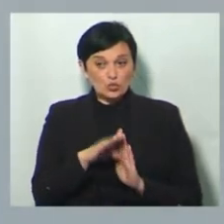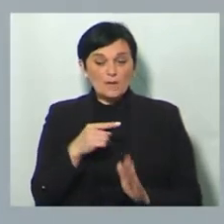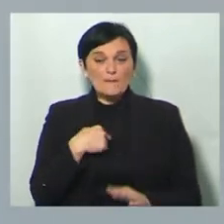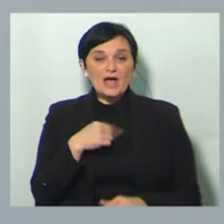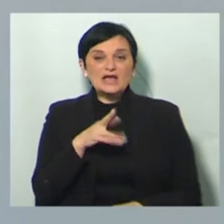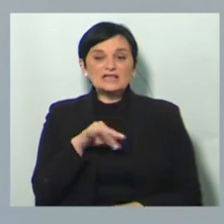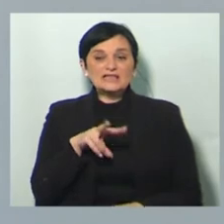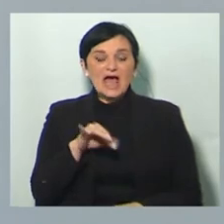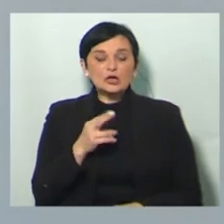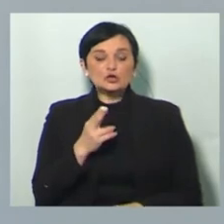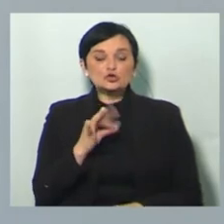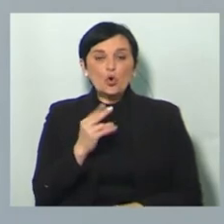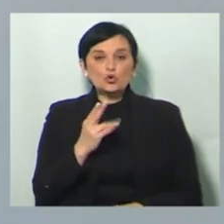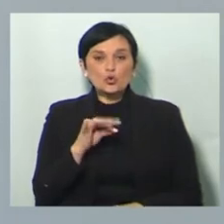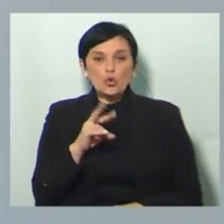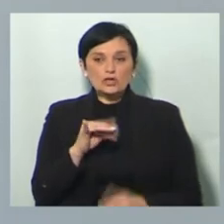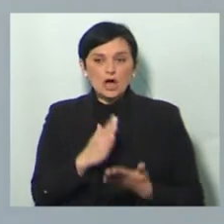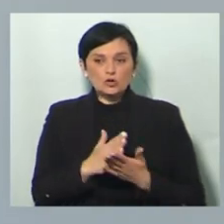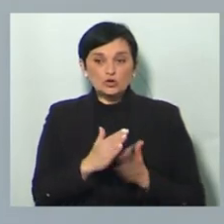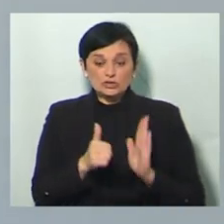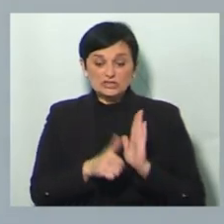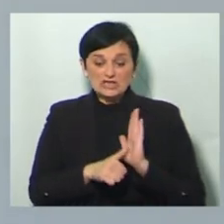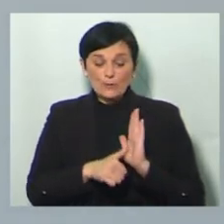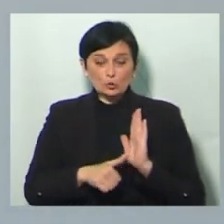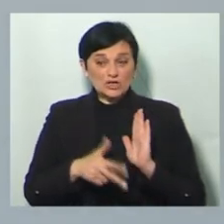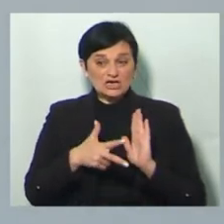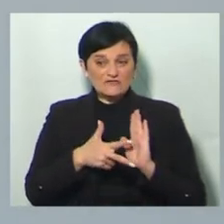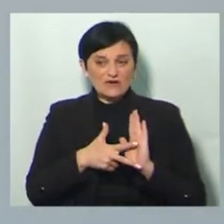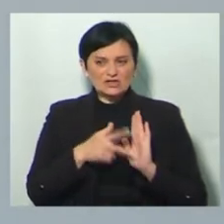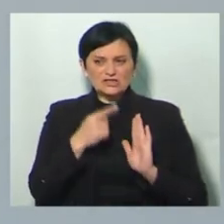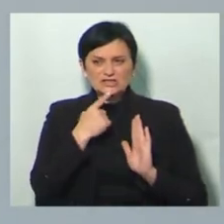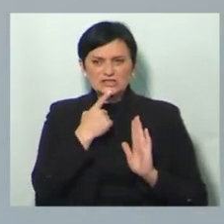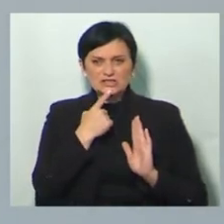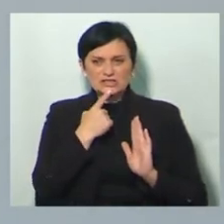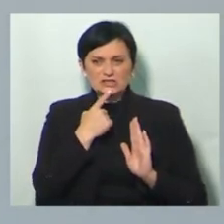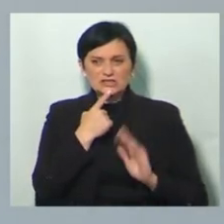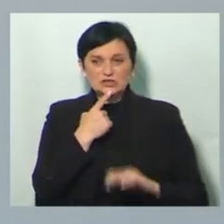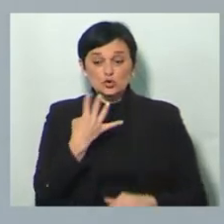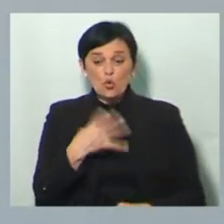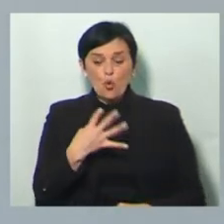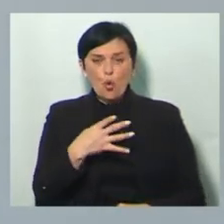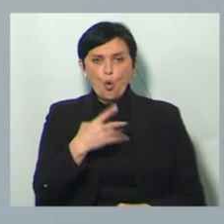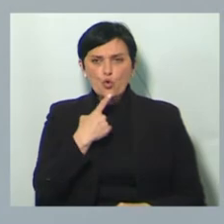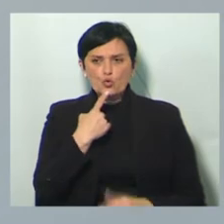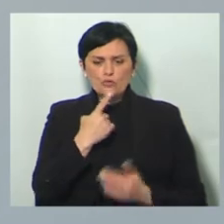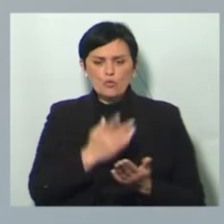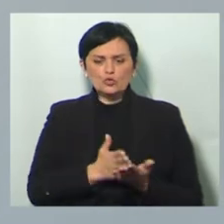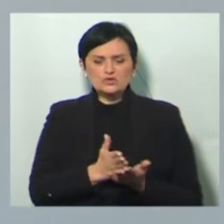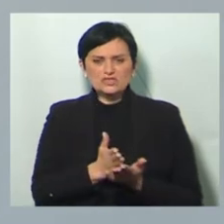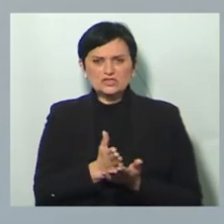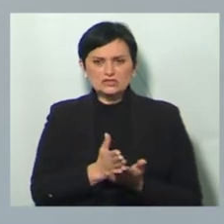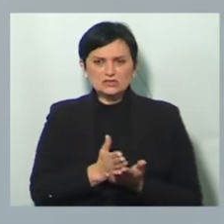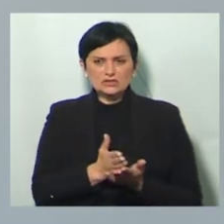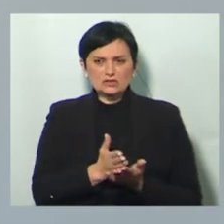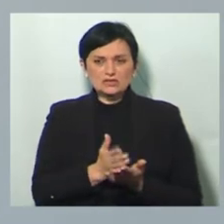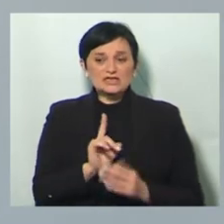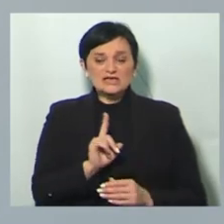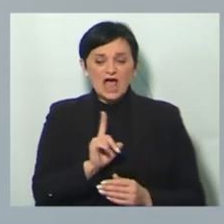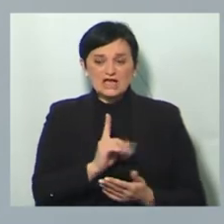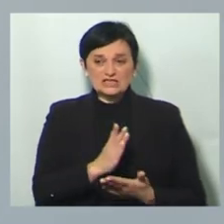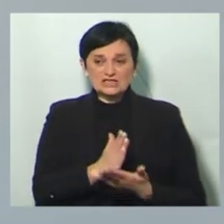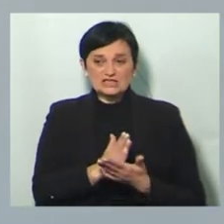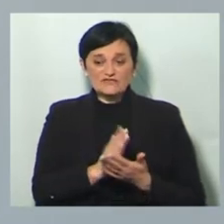Dali Cotkolauri, 68 წლის, 40 წელია, რაც